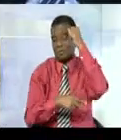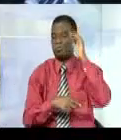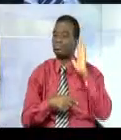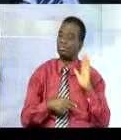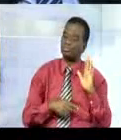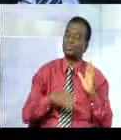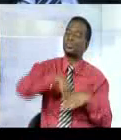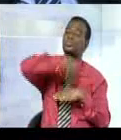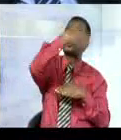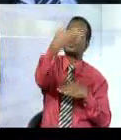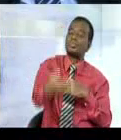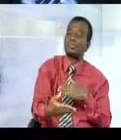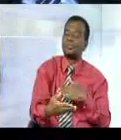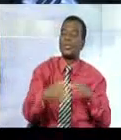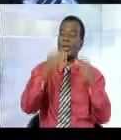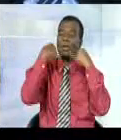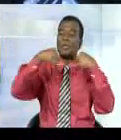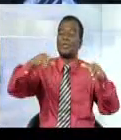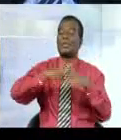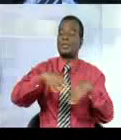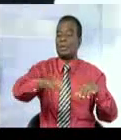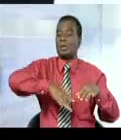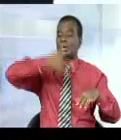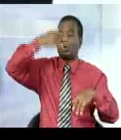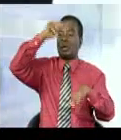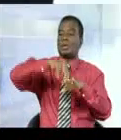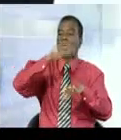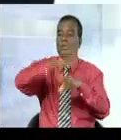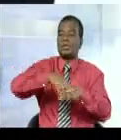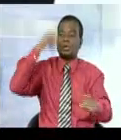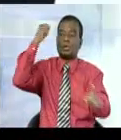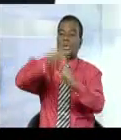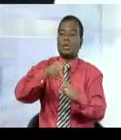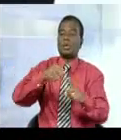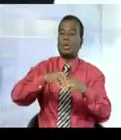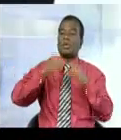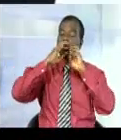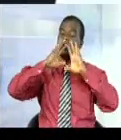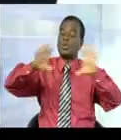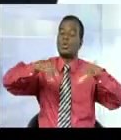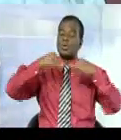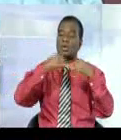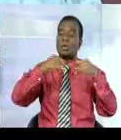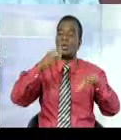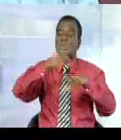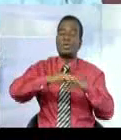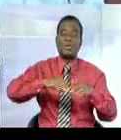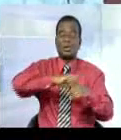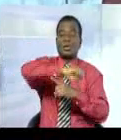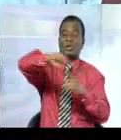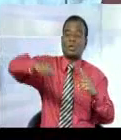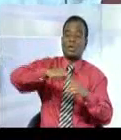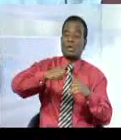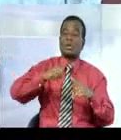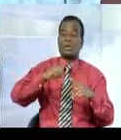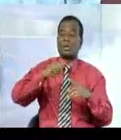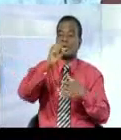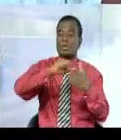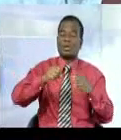répression. Après les séances d'information et de sensibilisation sur l'impact de la pollution industrielle sur l'environnement, le séminaire